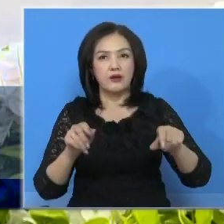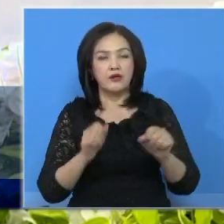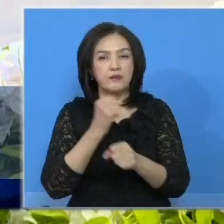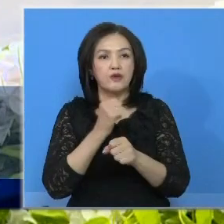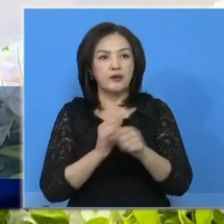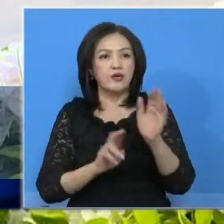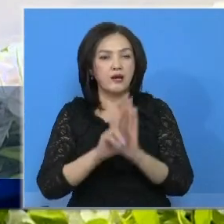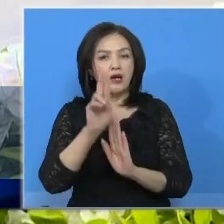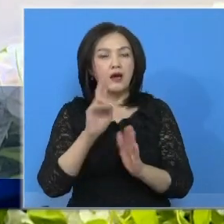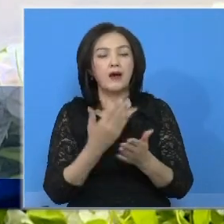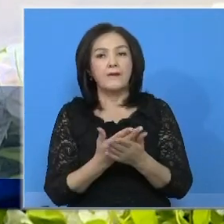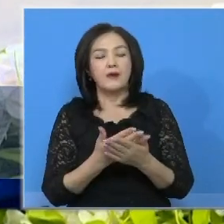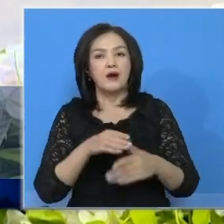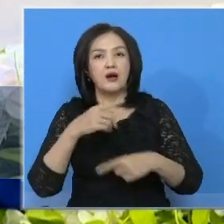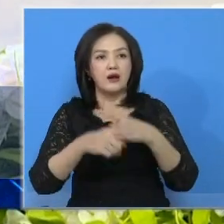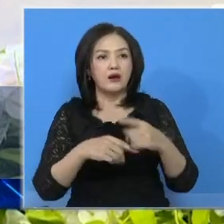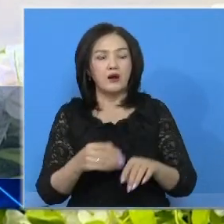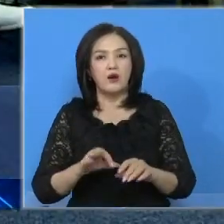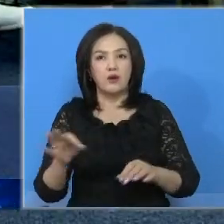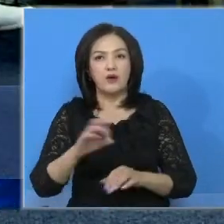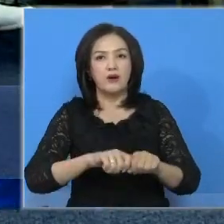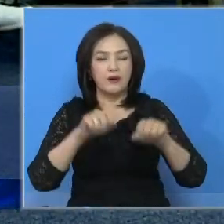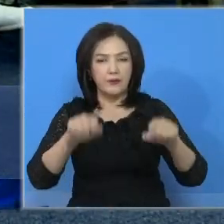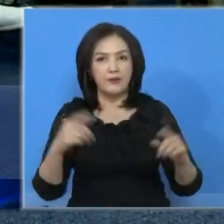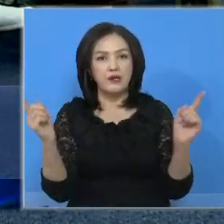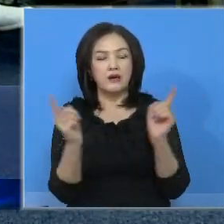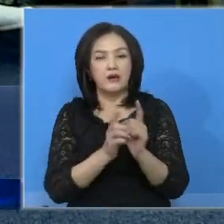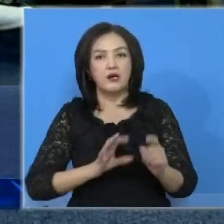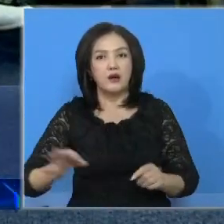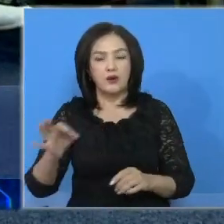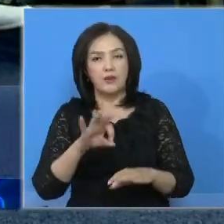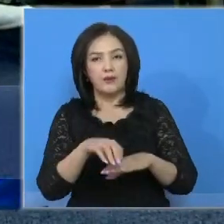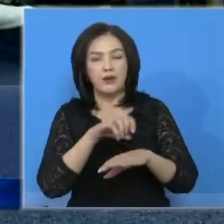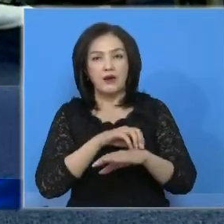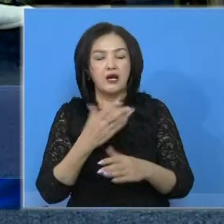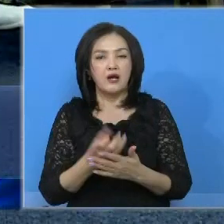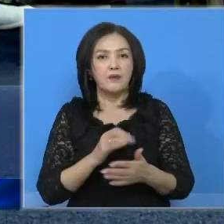бастады. Алдағы уақытта аудандарда ашылады. Облыс әкімі кездесу соңында көтерілген сұрақтар